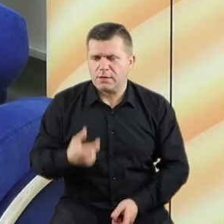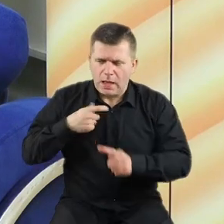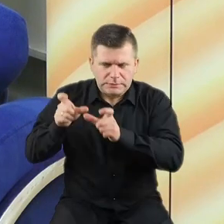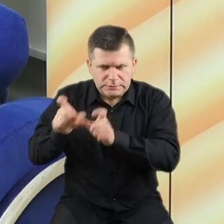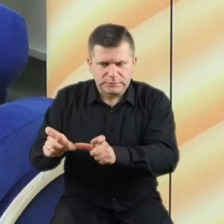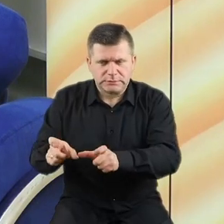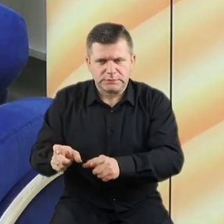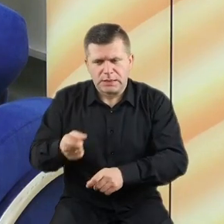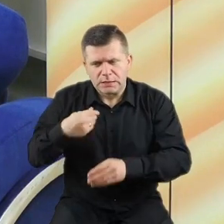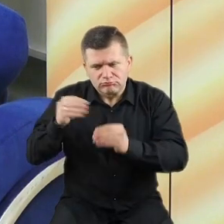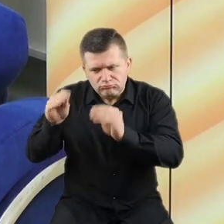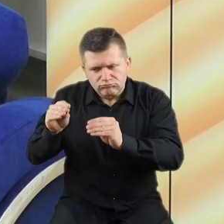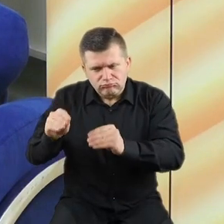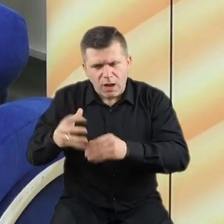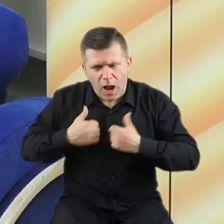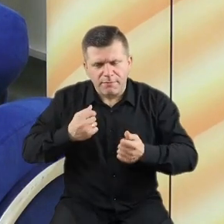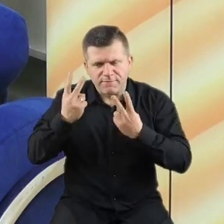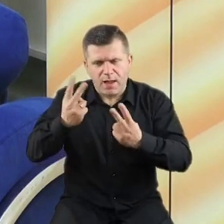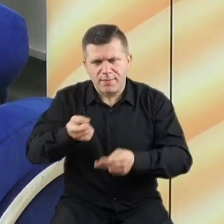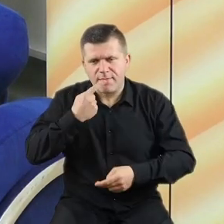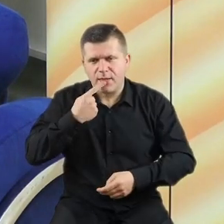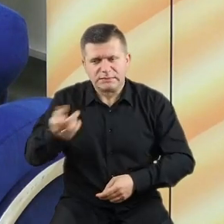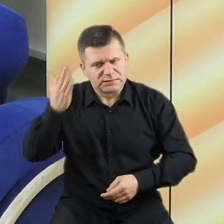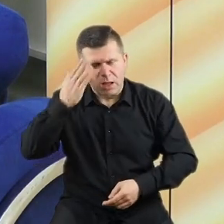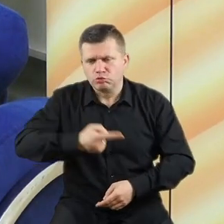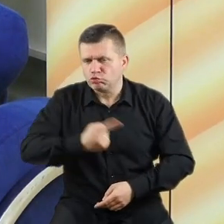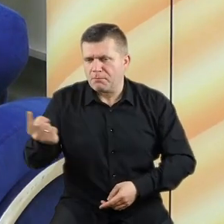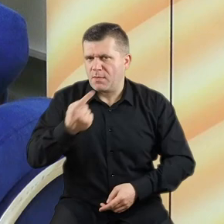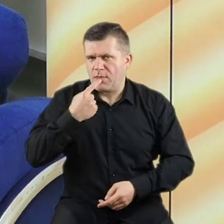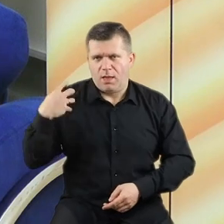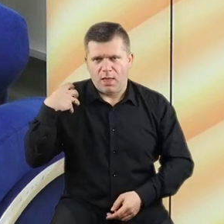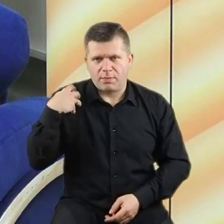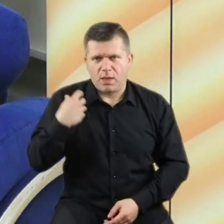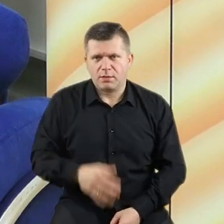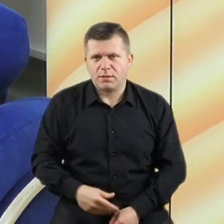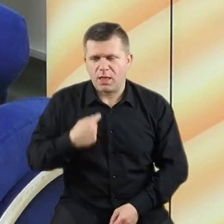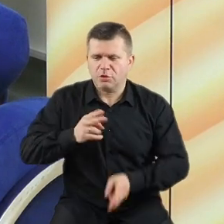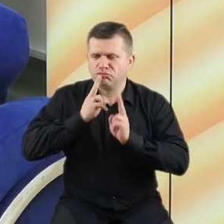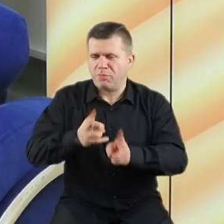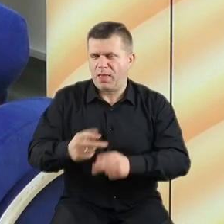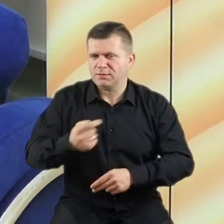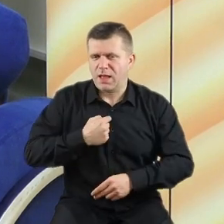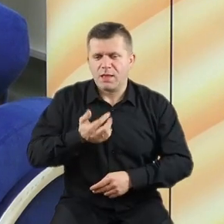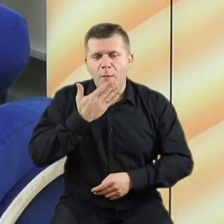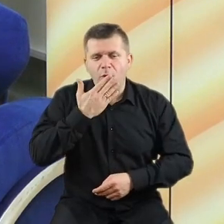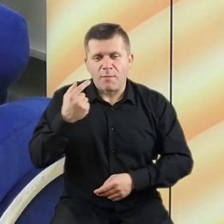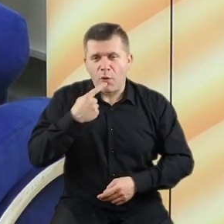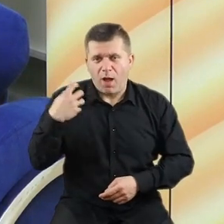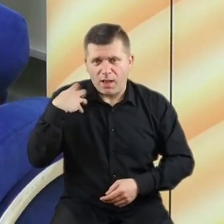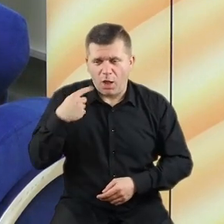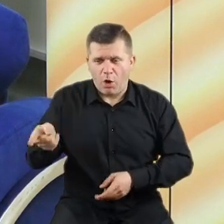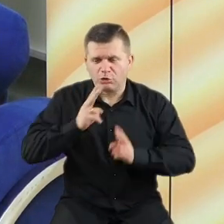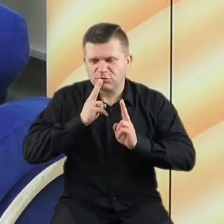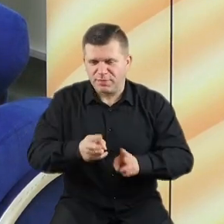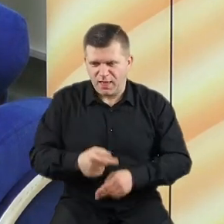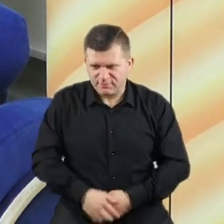przycisnęłam ją w tych językach jak taką pluskwę i ona naprawdę zna świetnie angielski. Śmieje się ze mnie, jak słyszy, jak ja mówię po angielsku. Mówię, ty